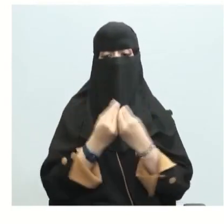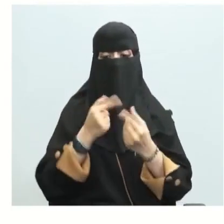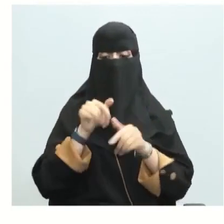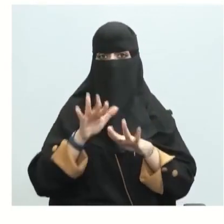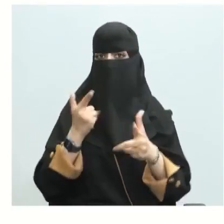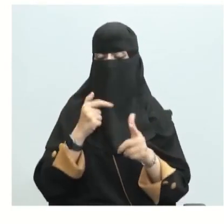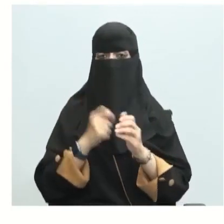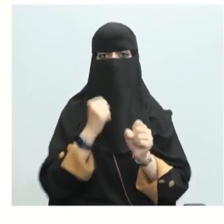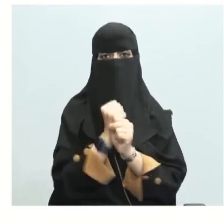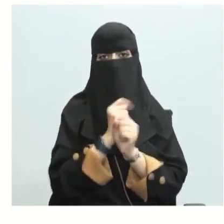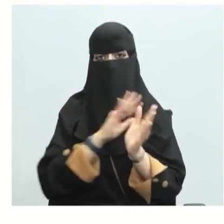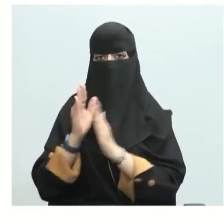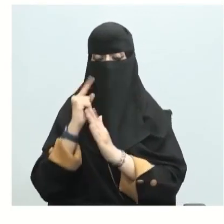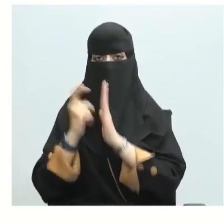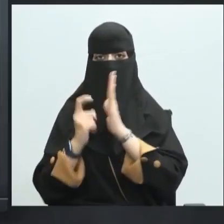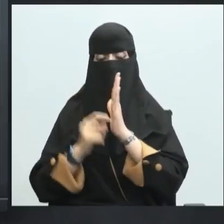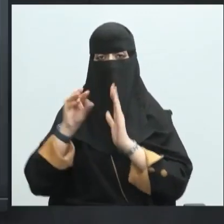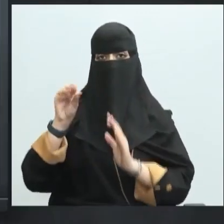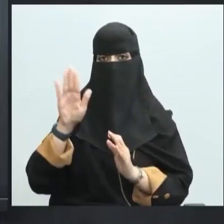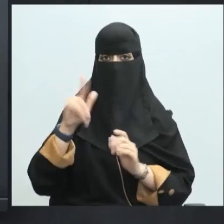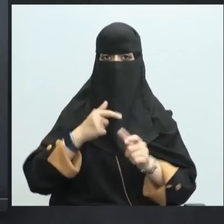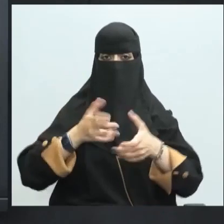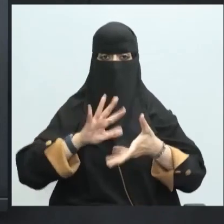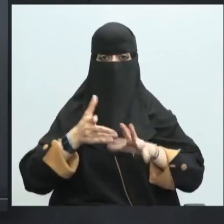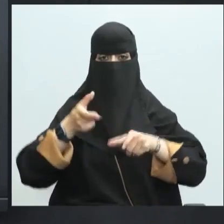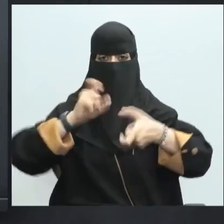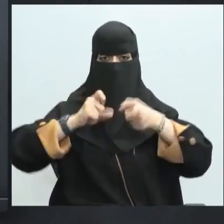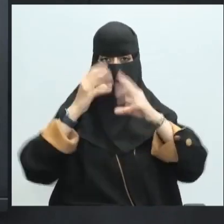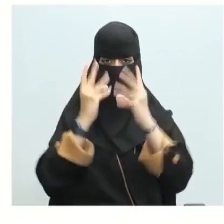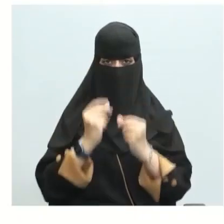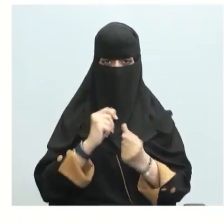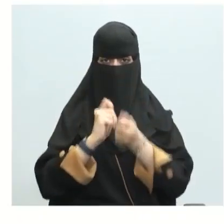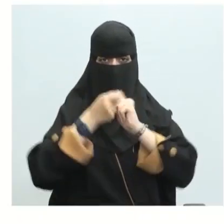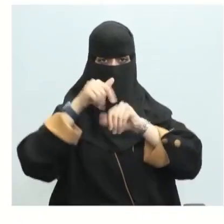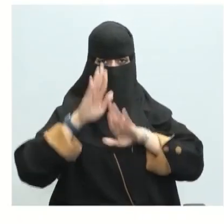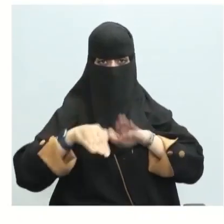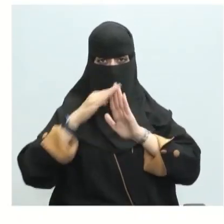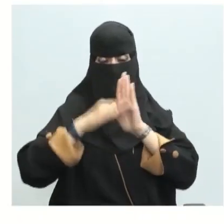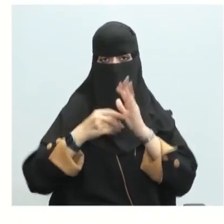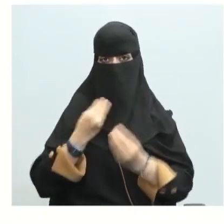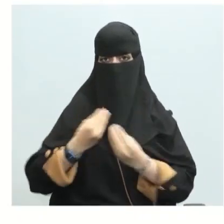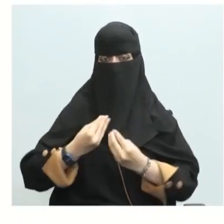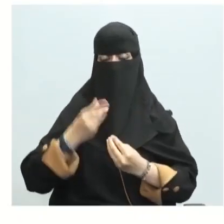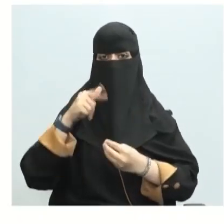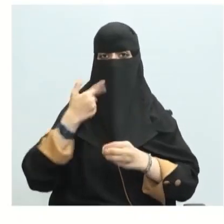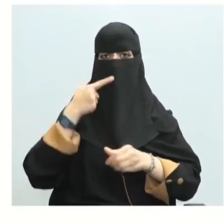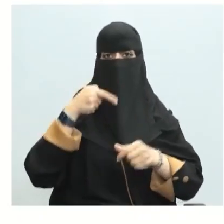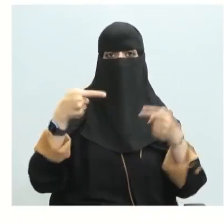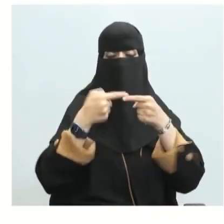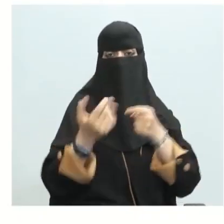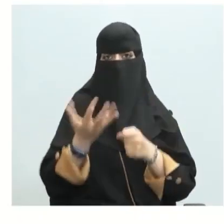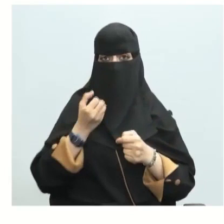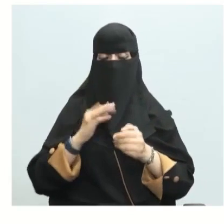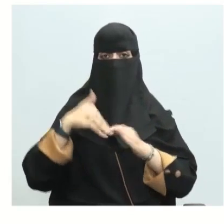كيف سنطبق قانون هس يمكن استعمال قانون هس لحساب التغير في المحتوى الحراري للتفاعل الذي ينتج